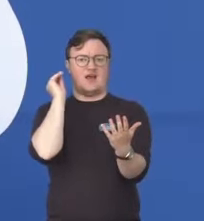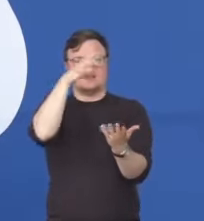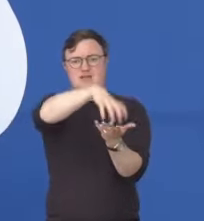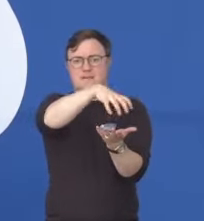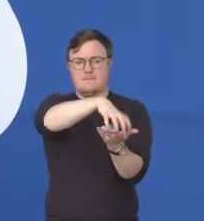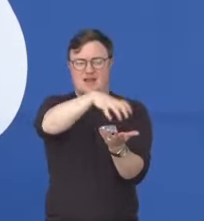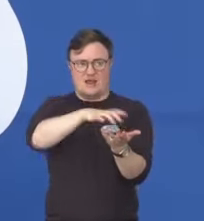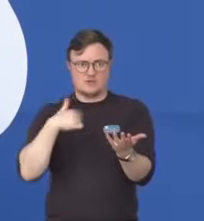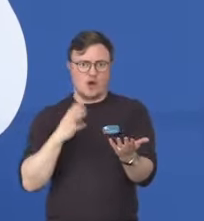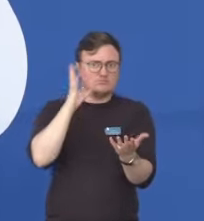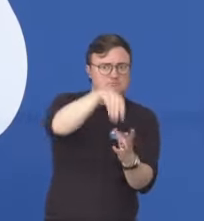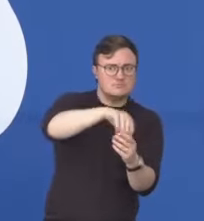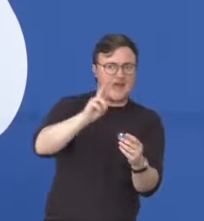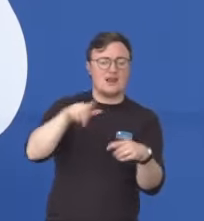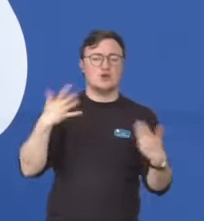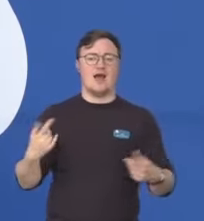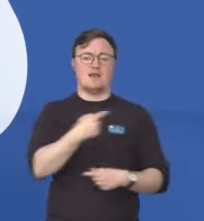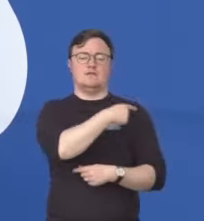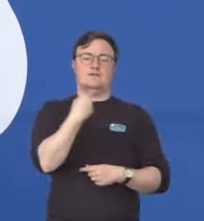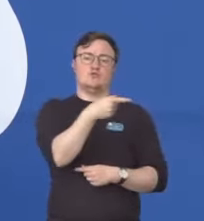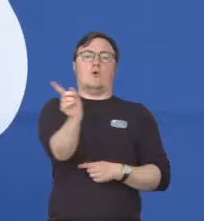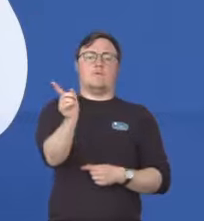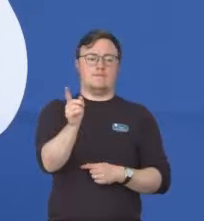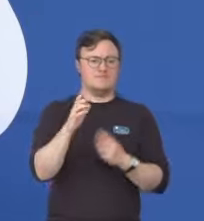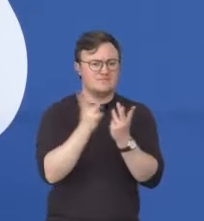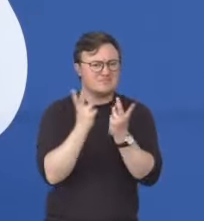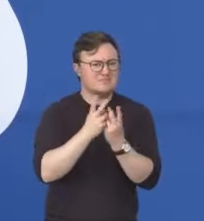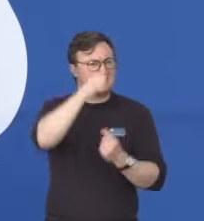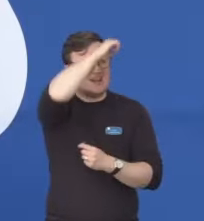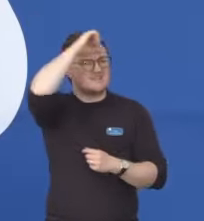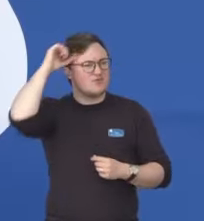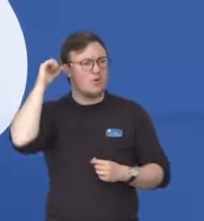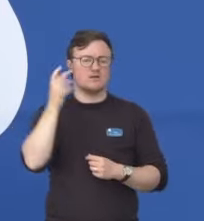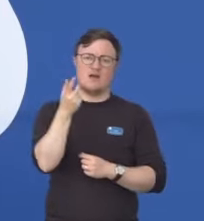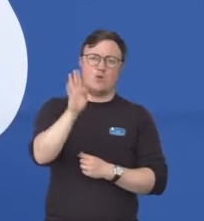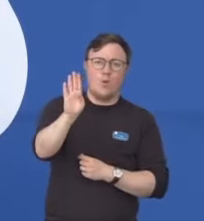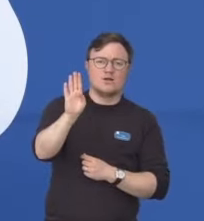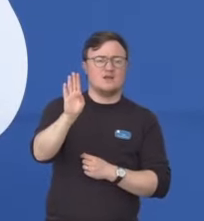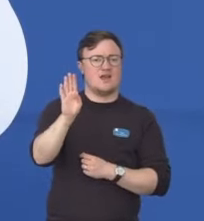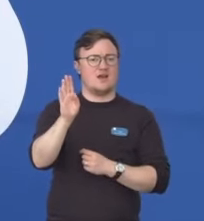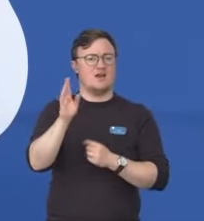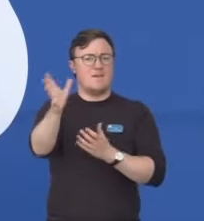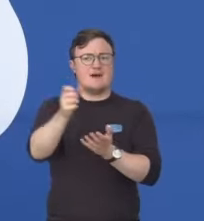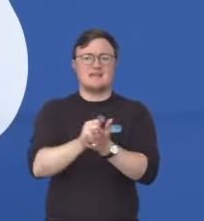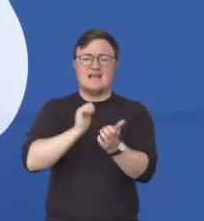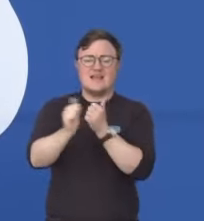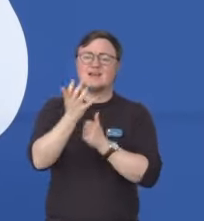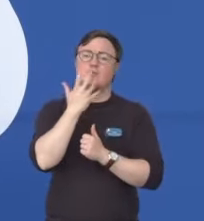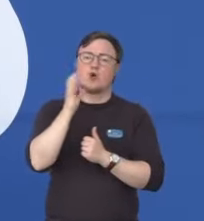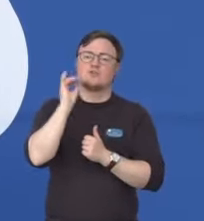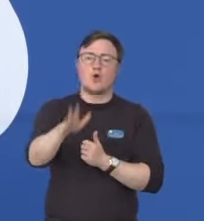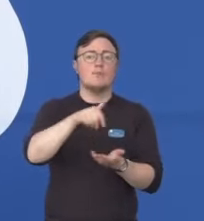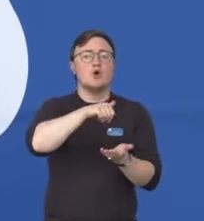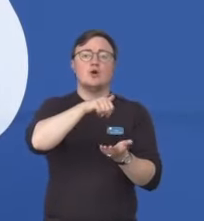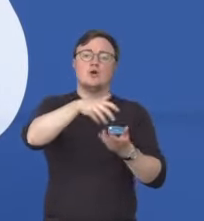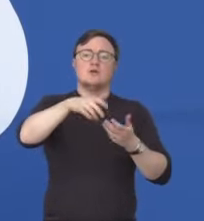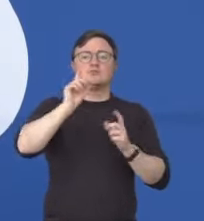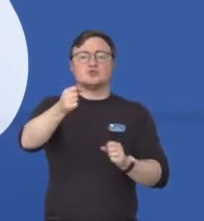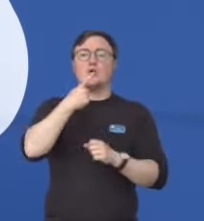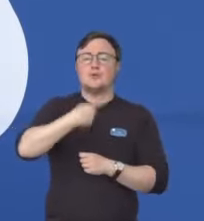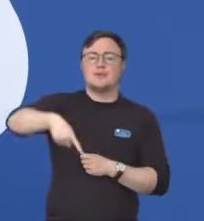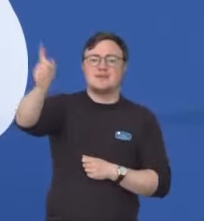som vi alla är ute efter. Då blir det ju svårt när liksom Kristdemokraternas partiledare pratar om att man ska utvisa muslimer som